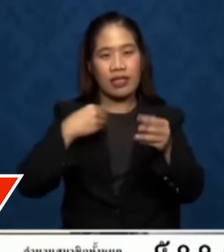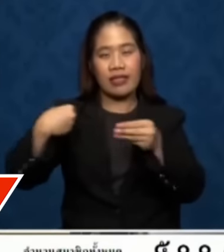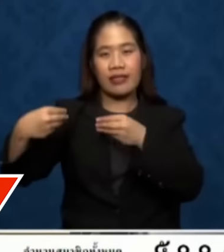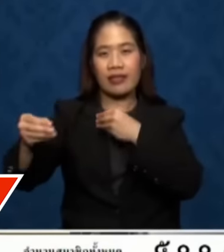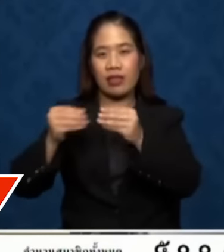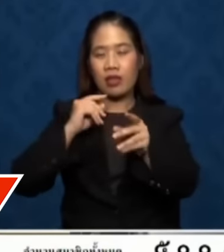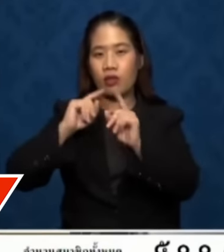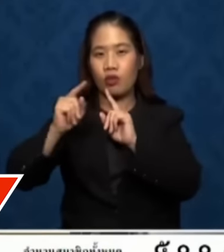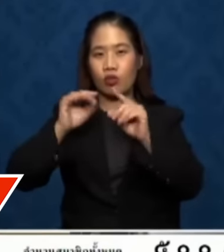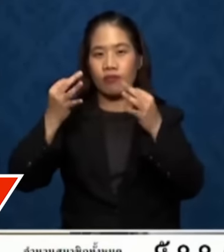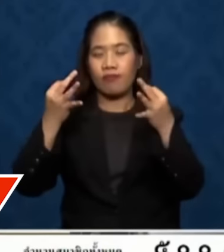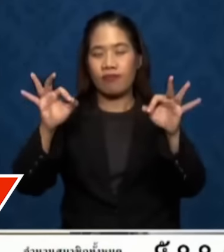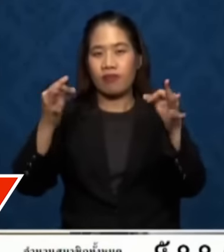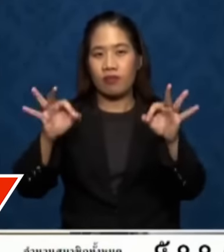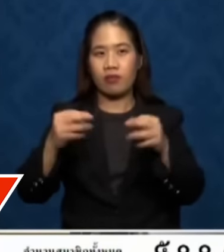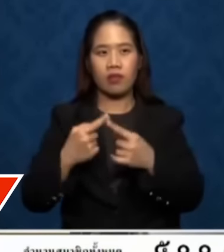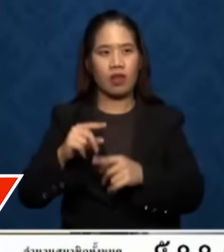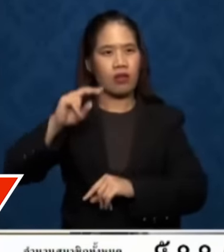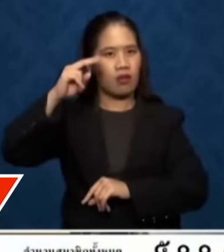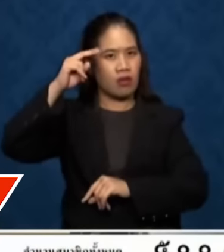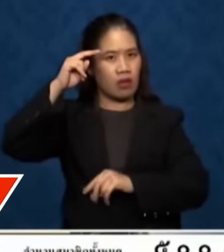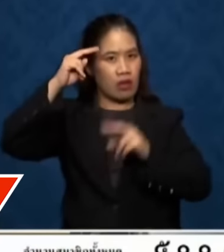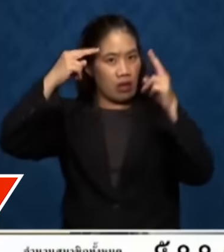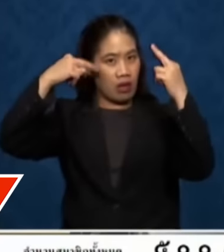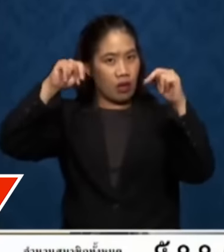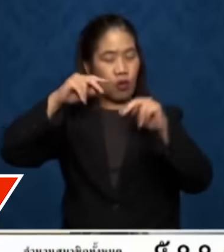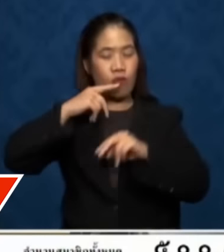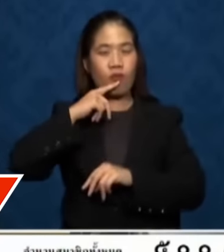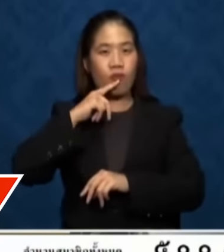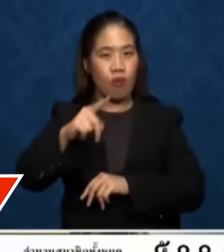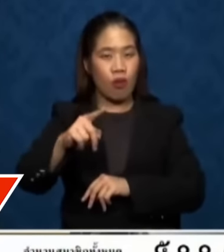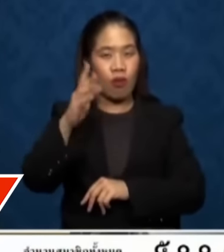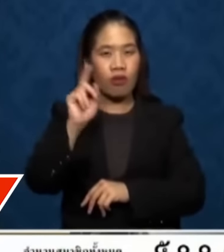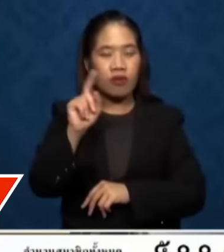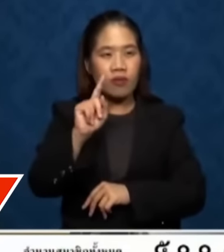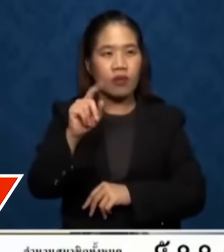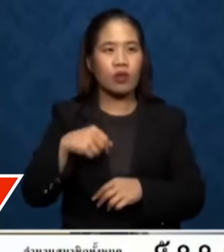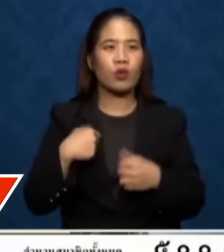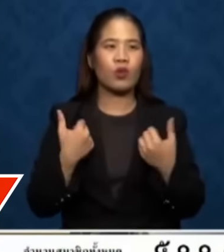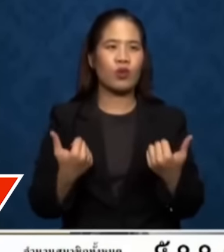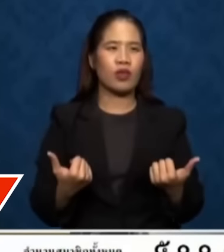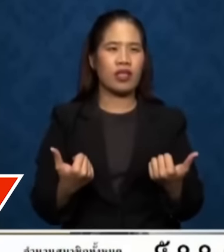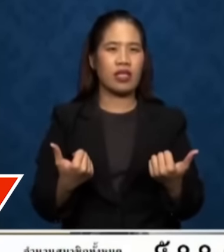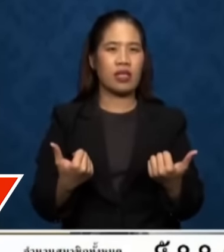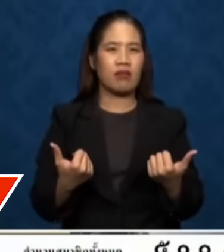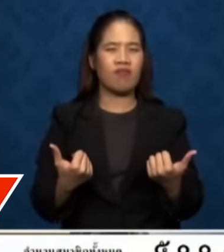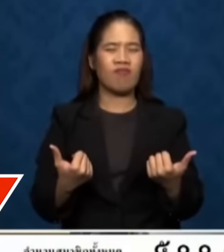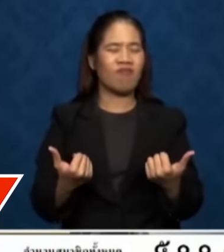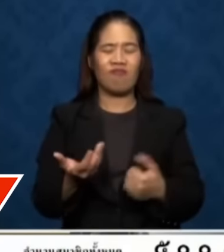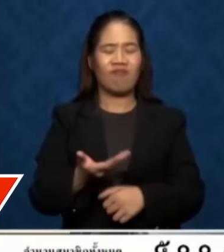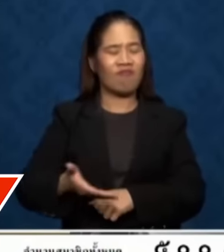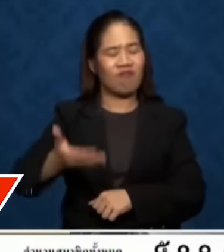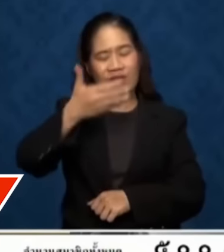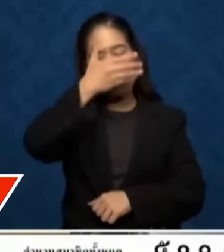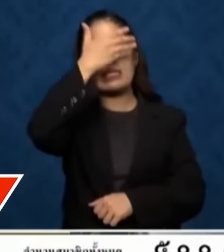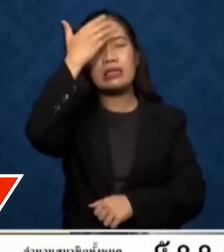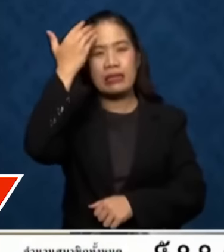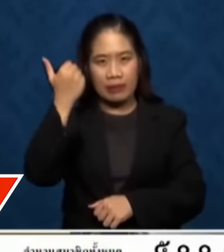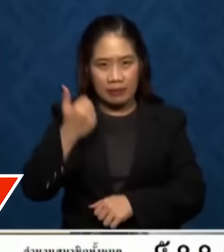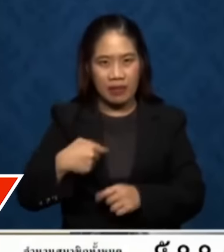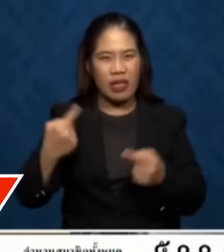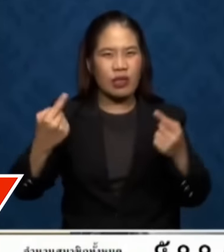าพแต่นายกรัฐมนตรีค่ะท่านตอบกลับมาว่าวันนี้อยากให้ลืมเรื่องของการทะเลาะเบาะแว้ง